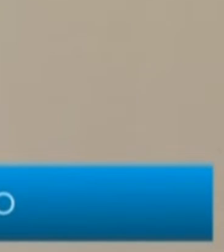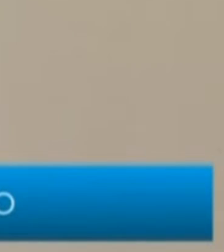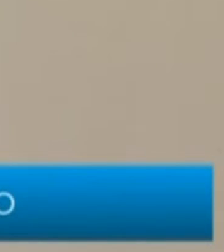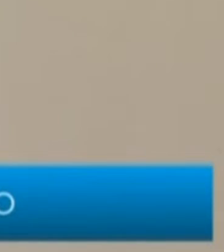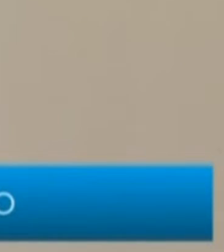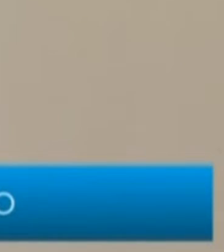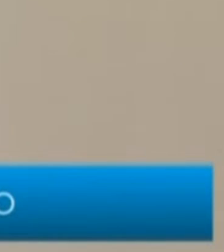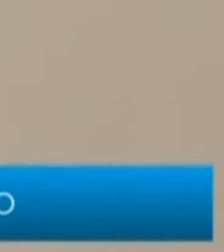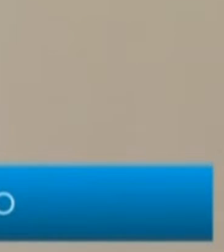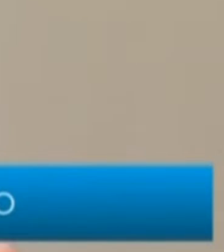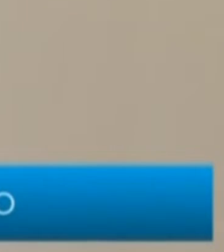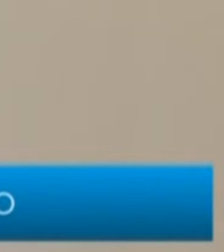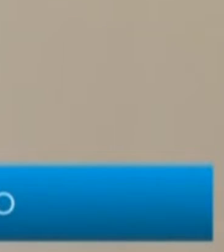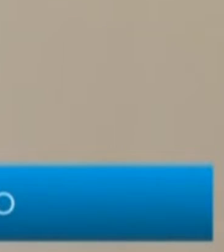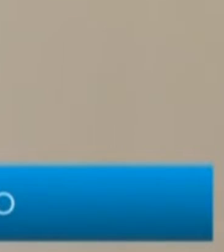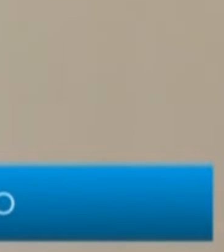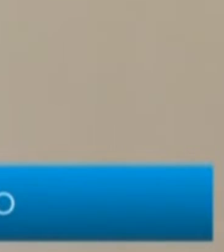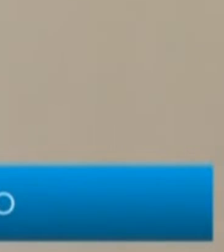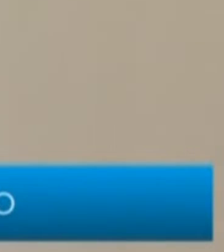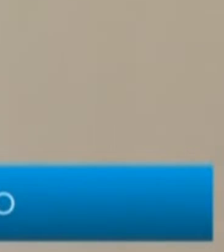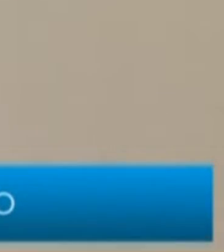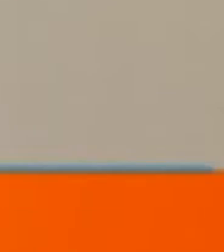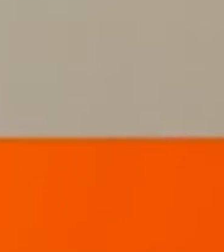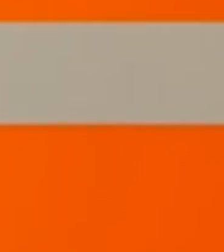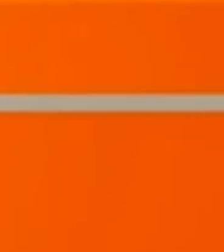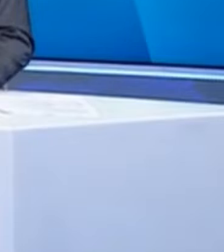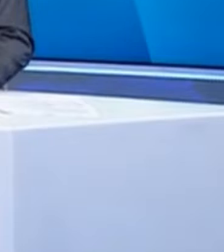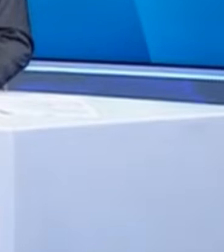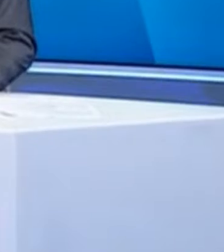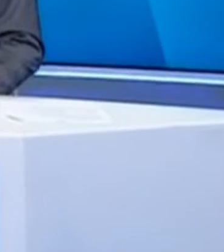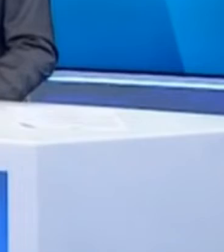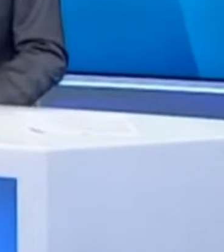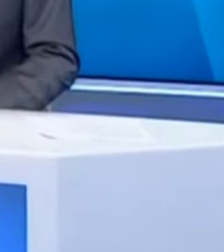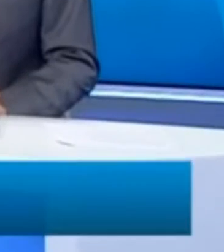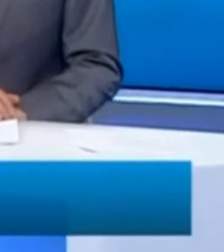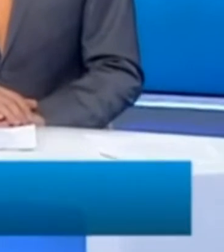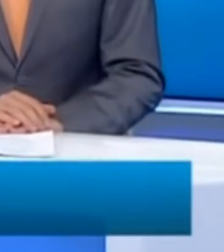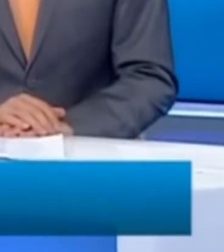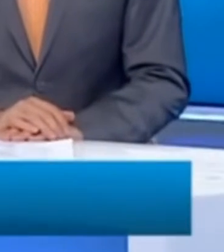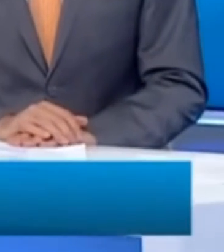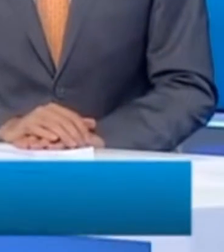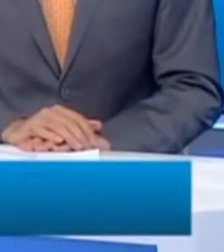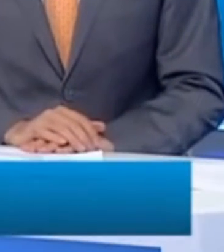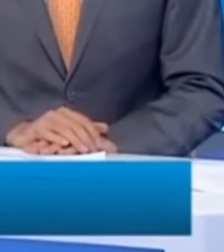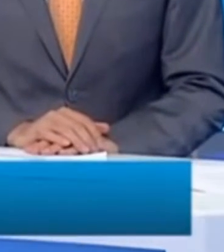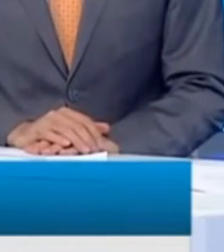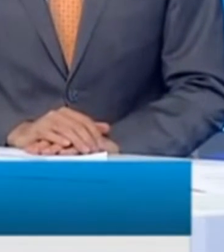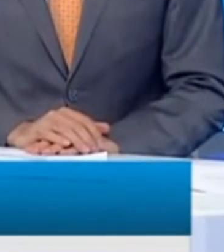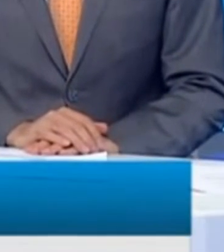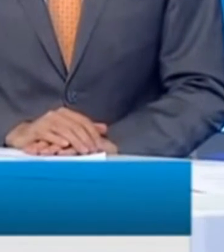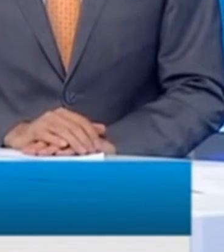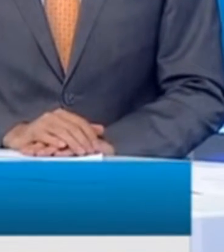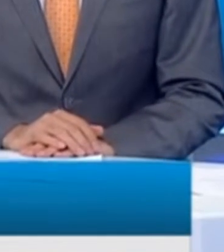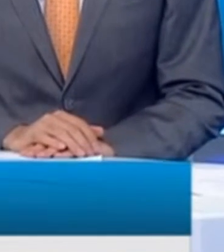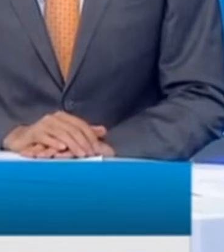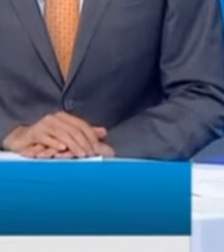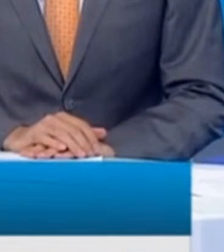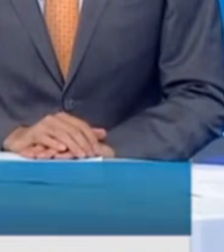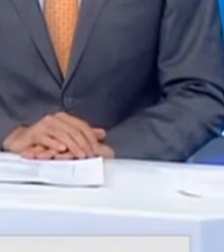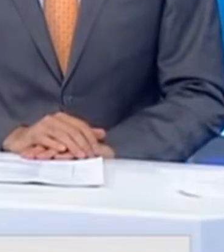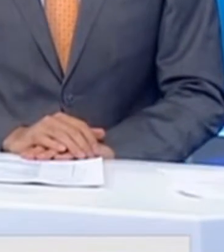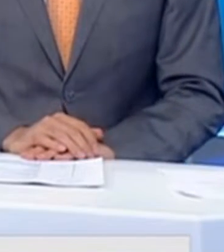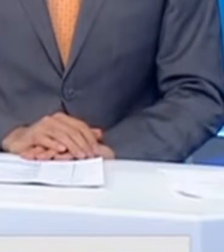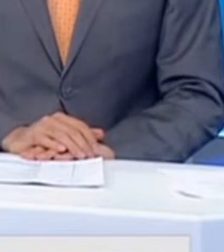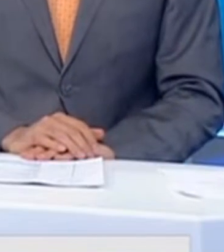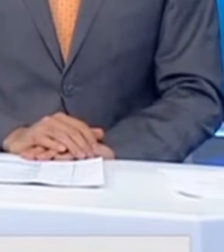за природен газ за изминалите 8 месеца. Колко пари топлофикациите трябва да върнат на всеки клиент по-отделно,